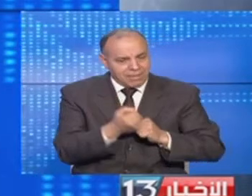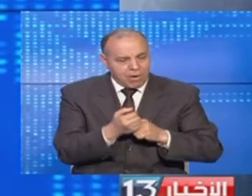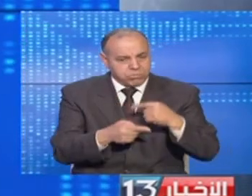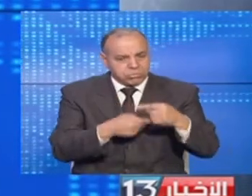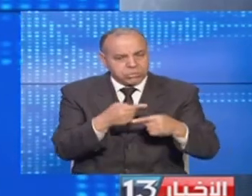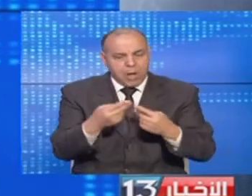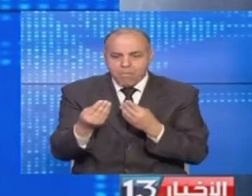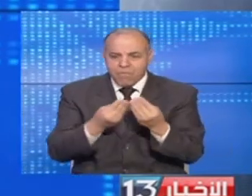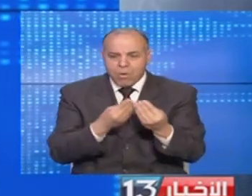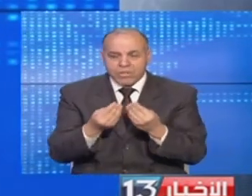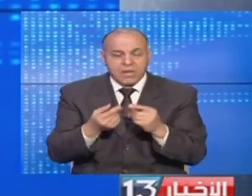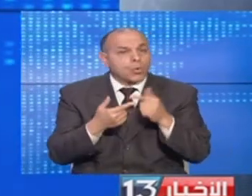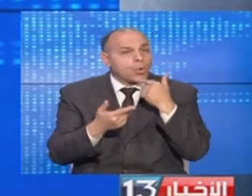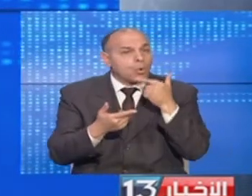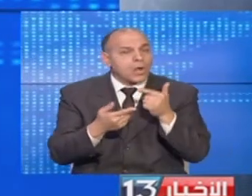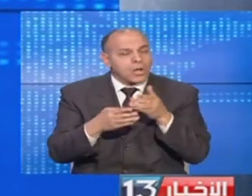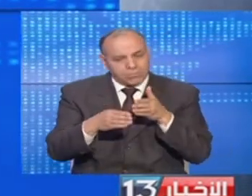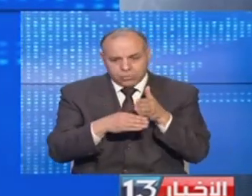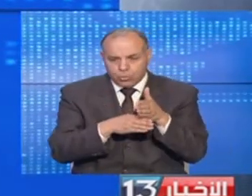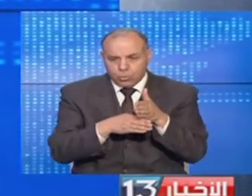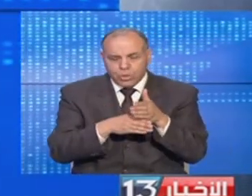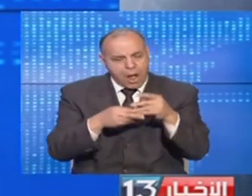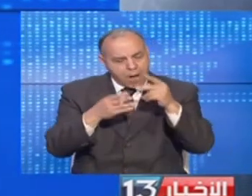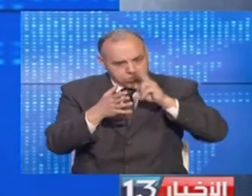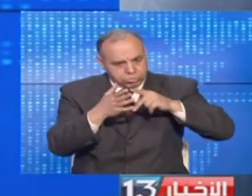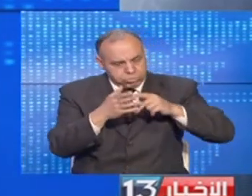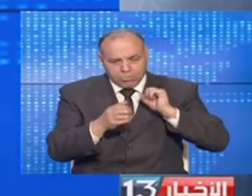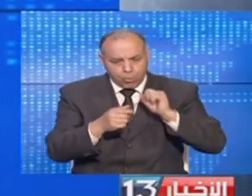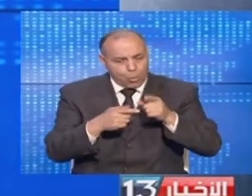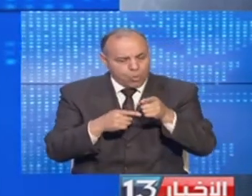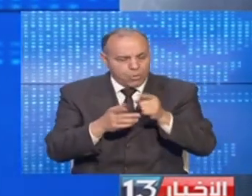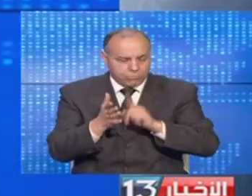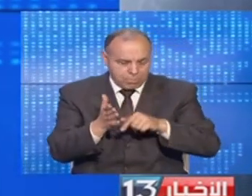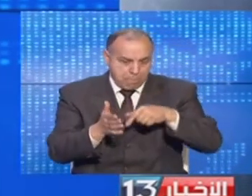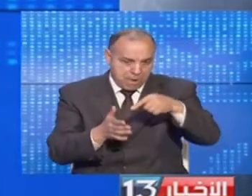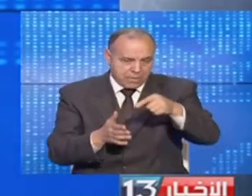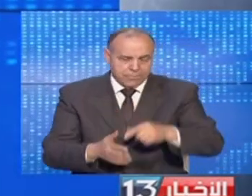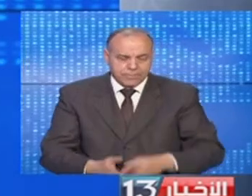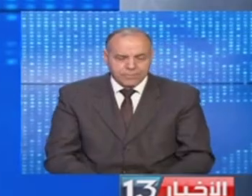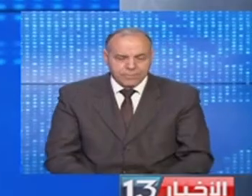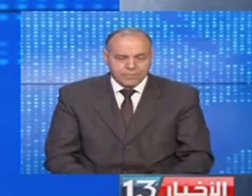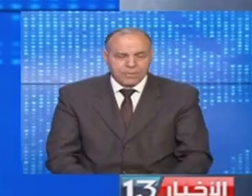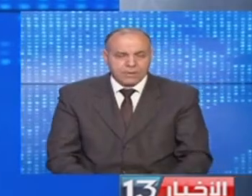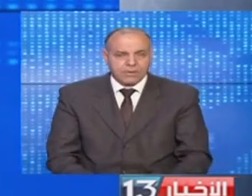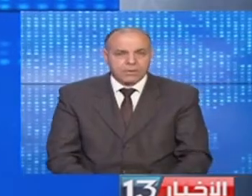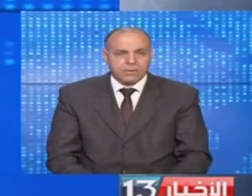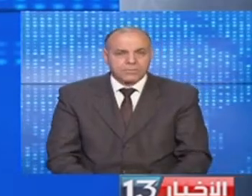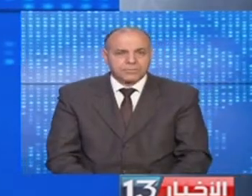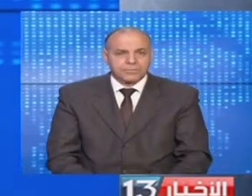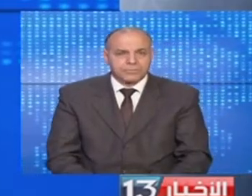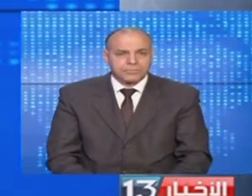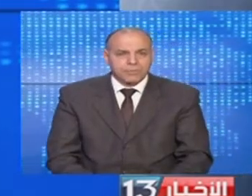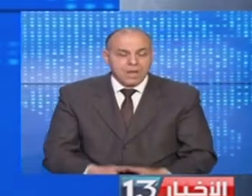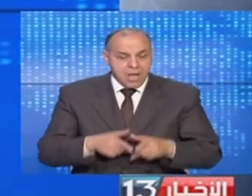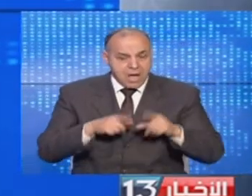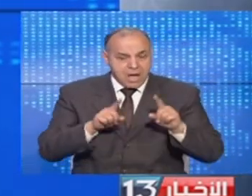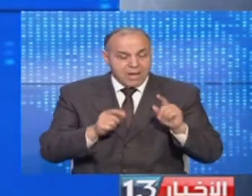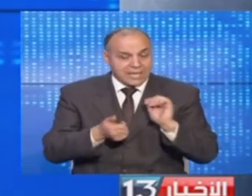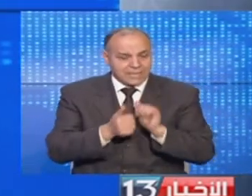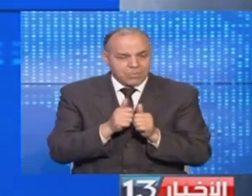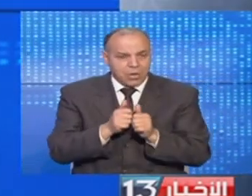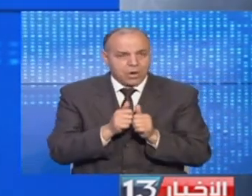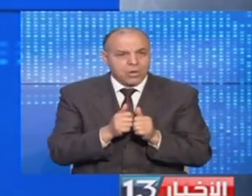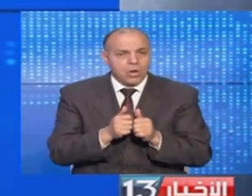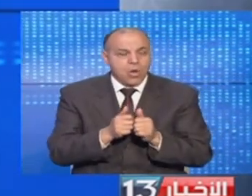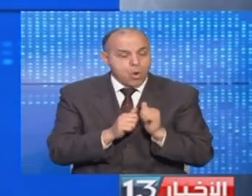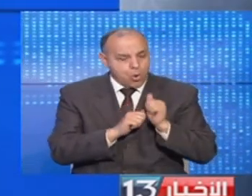بالمفاوضات وفي دخول المعاهده حيز النفاذ وفي اخبار الرياضه